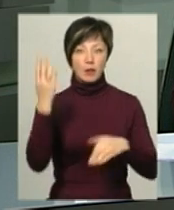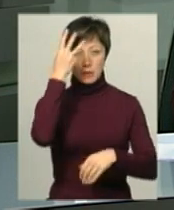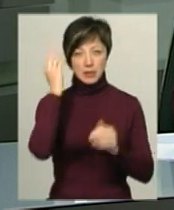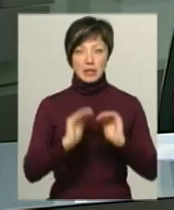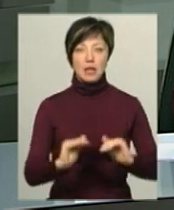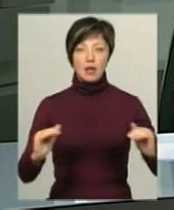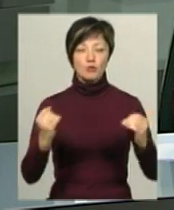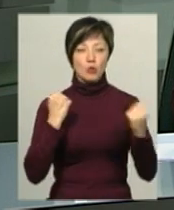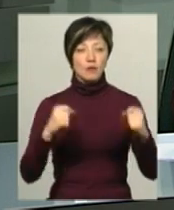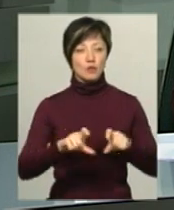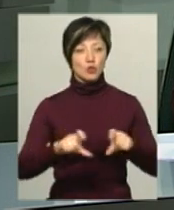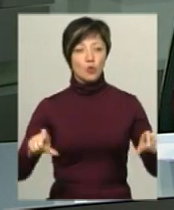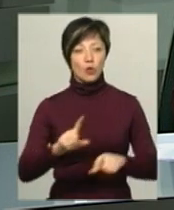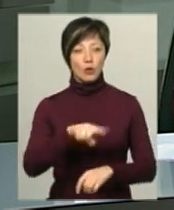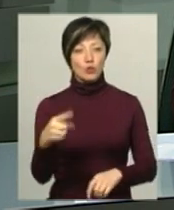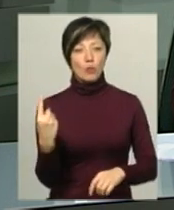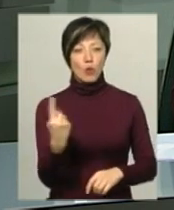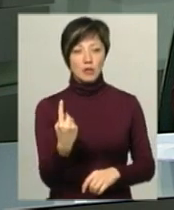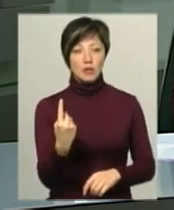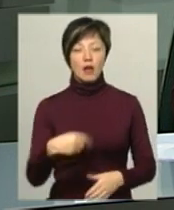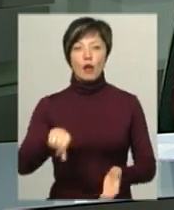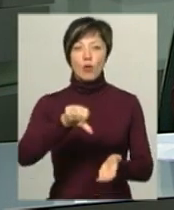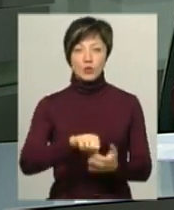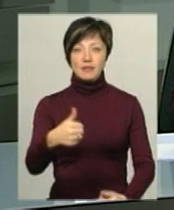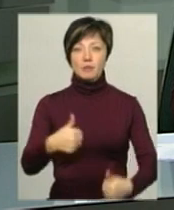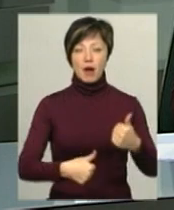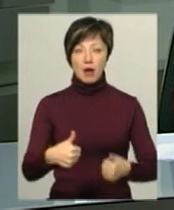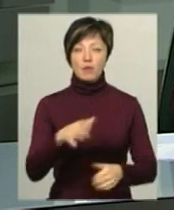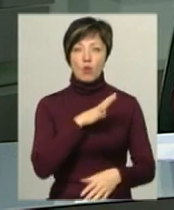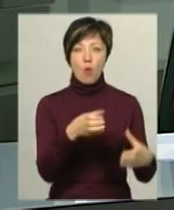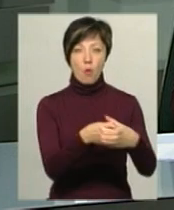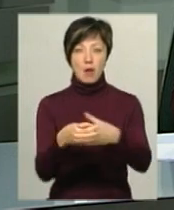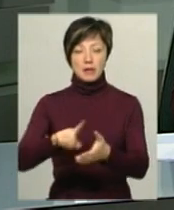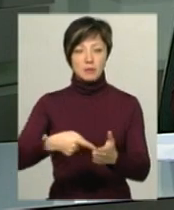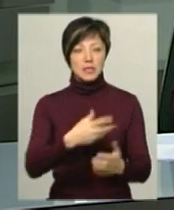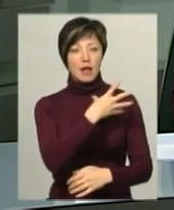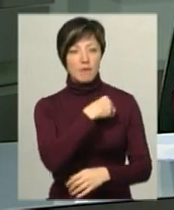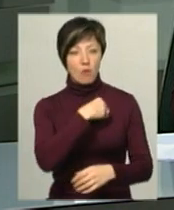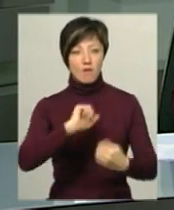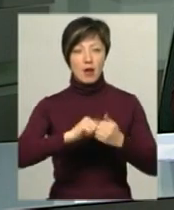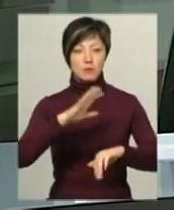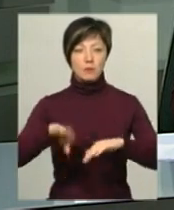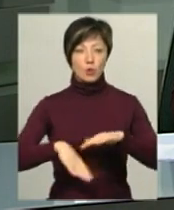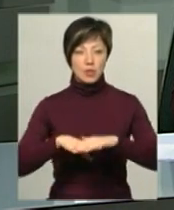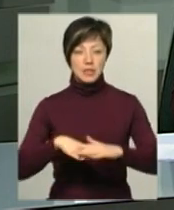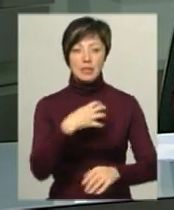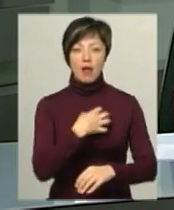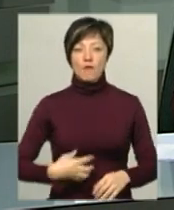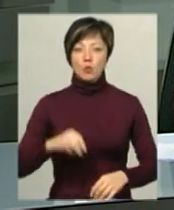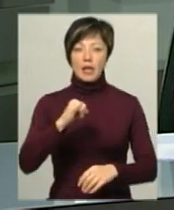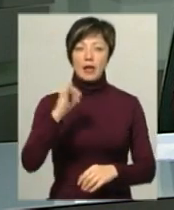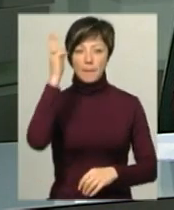дитячій юнацькій спортивній школі номер 1. Участь у змаганнях брали команди з міста Львова, Кам'янця-Подільського, Славути